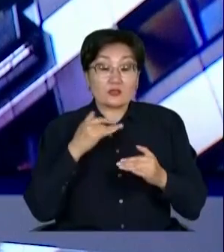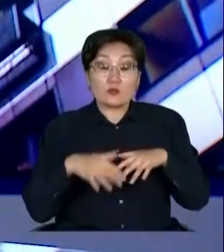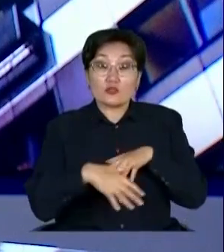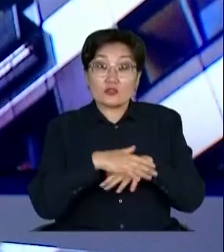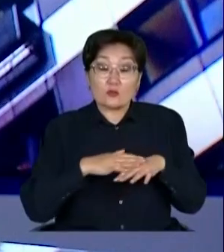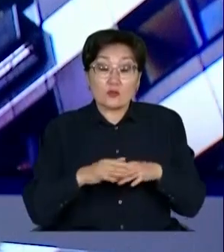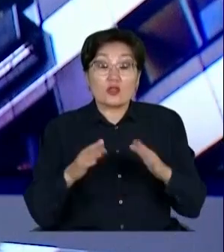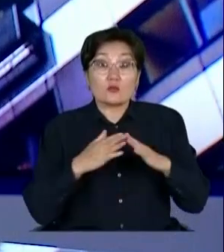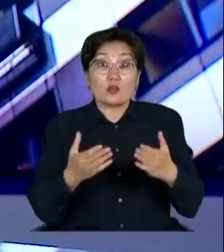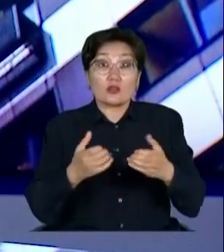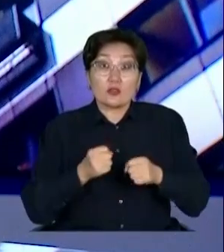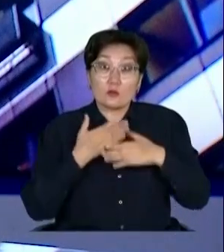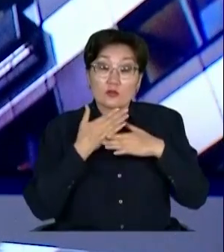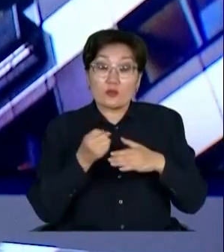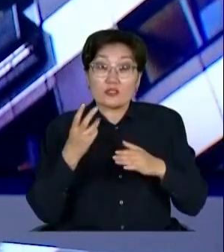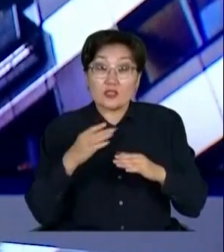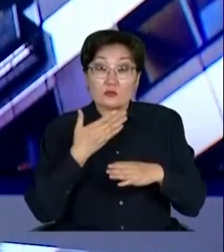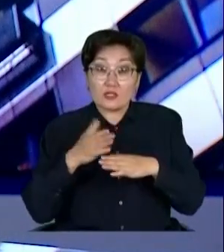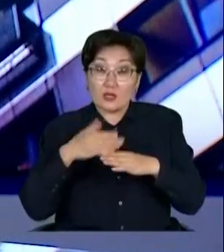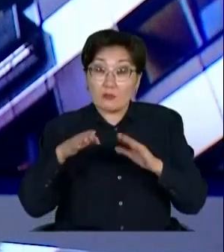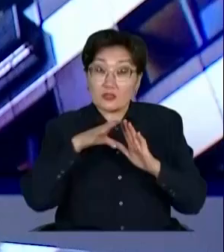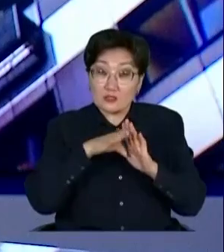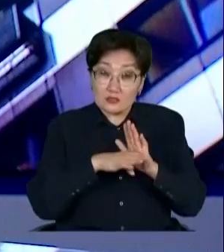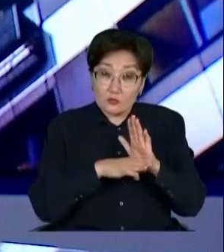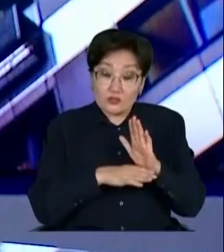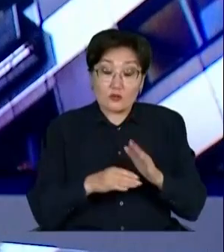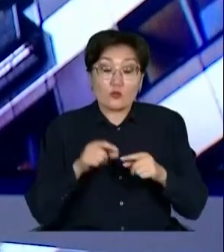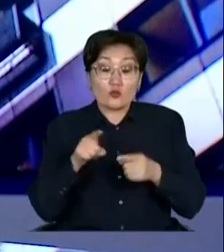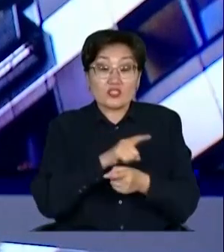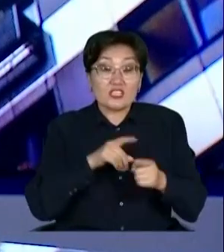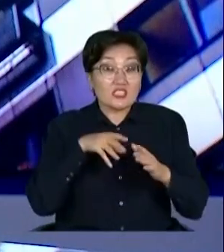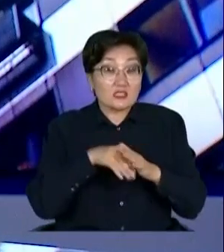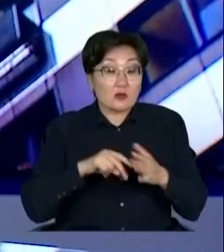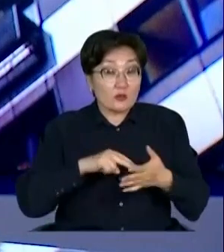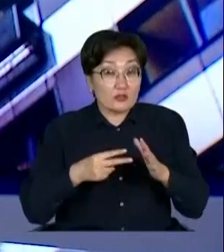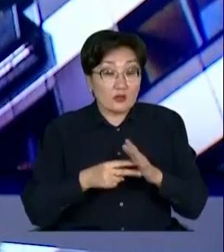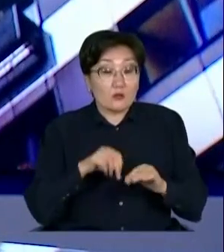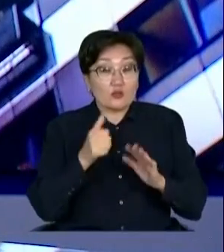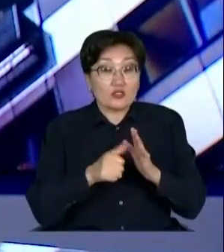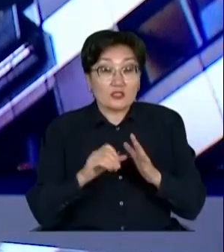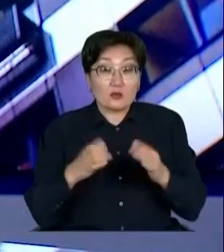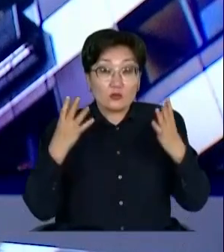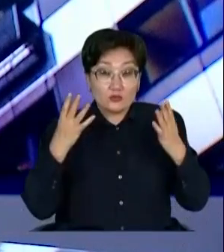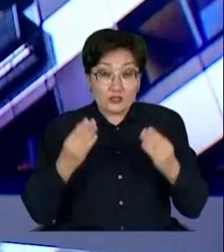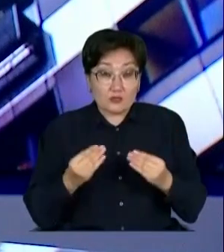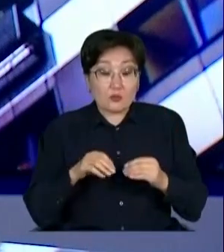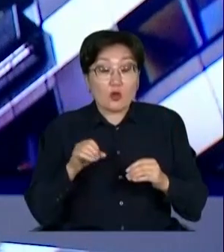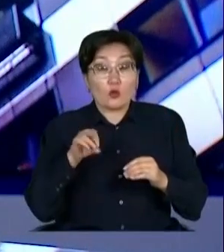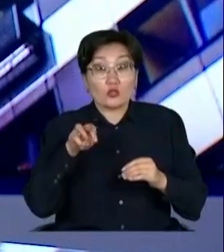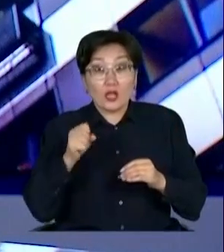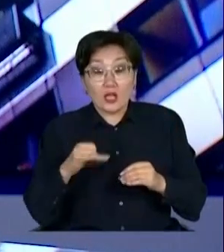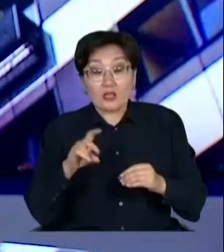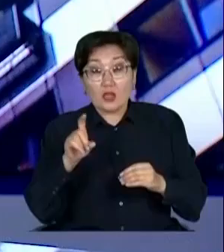Көпшіліктің үй алуына мұрындық болған бірқатар ипотекалық бағдарламаларға өзгеріс енгізілмек. Мәселен, 16 қыркүйектен отау мен